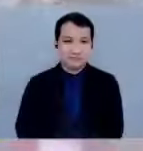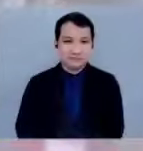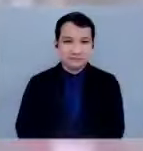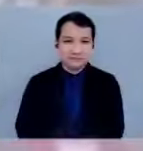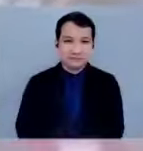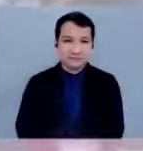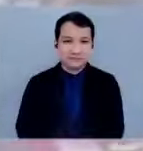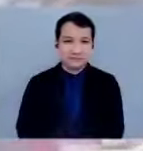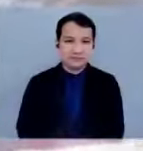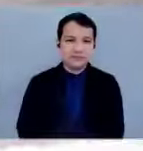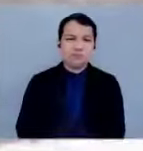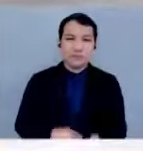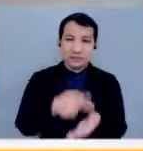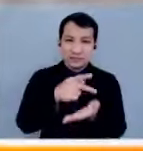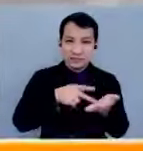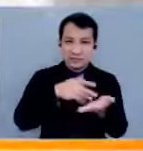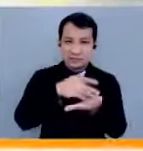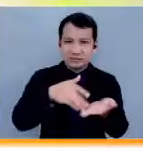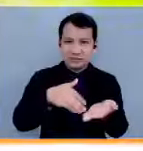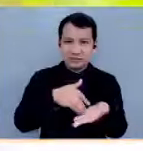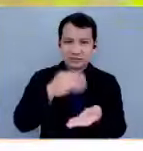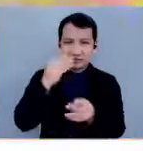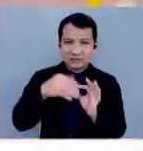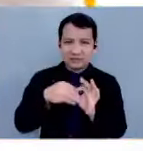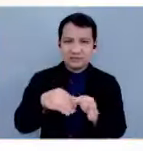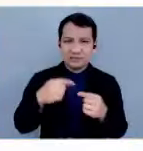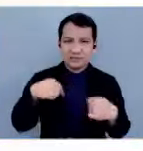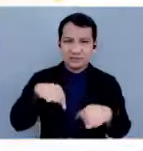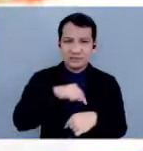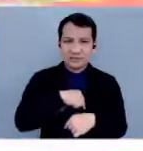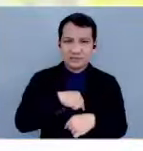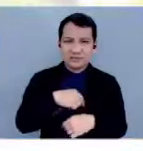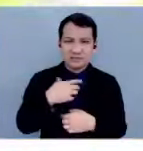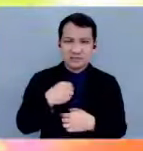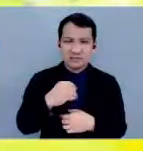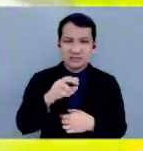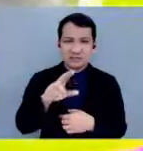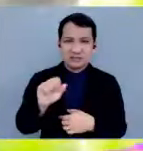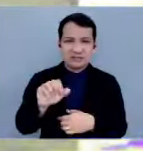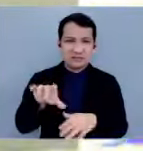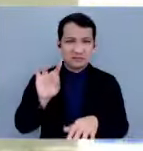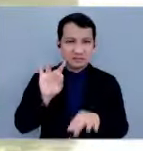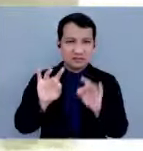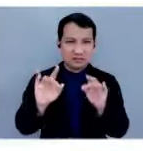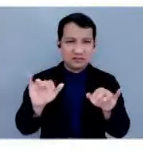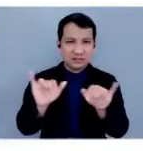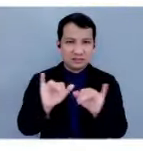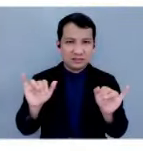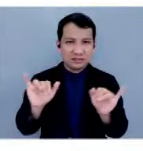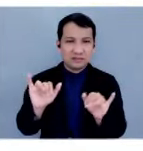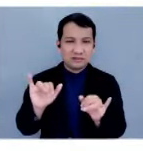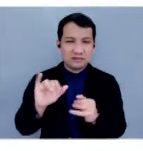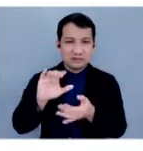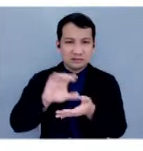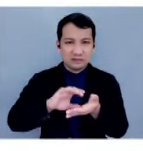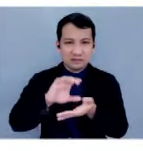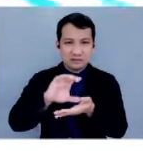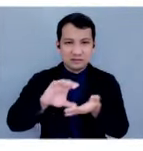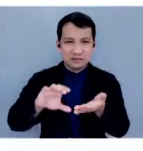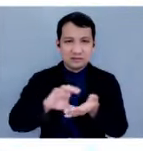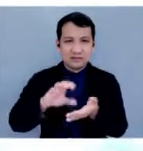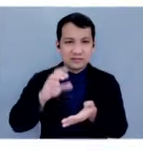A slice of cake or a scoop of ice cream? Why choose when you can have both? Ito ang mga ice cream cake na ino-offer ng Dream